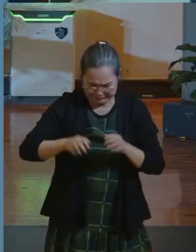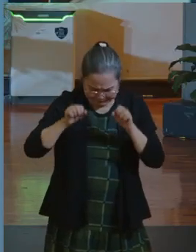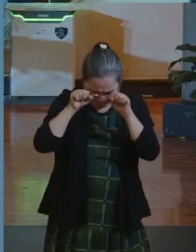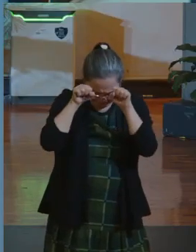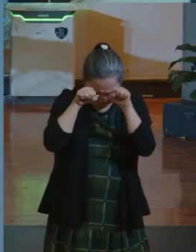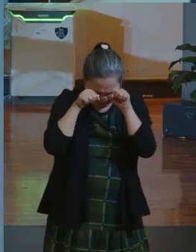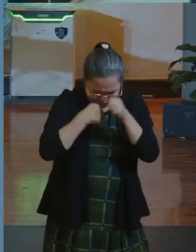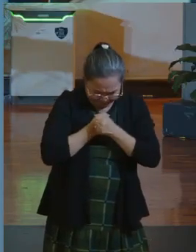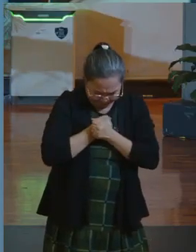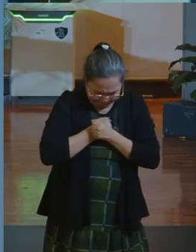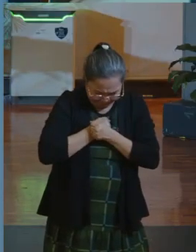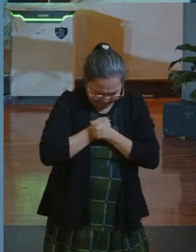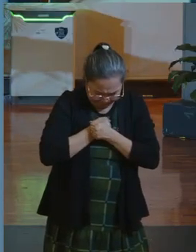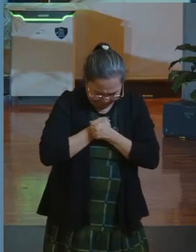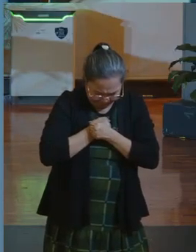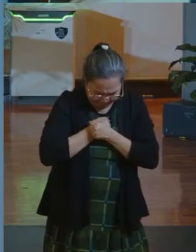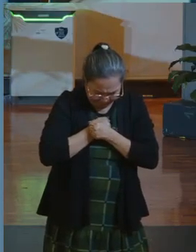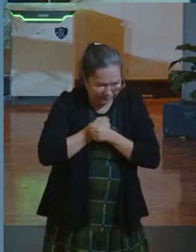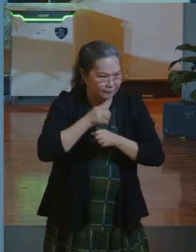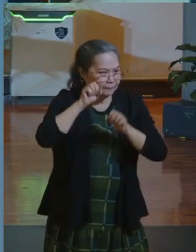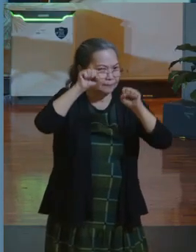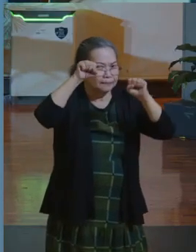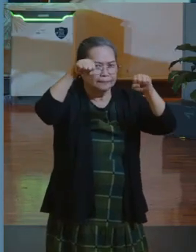nakayupo, kamfulo,